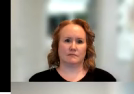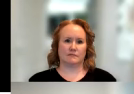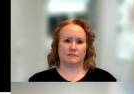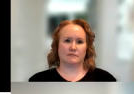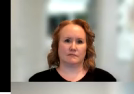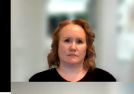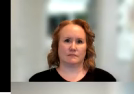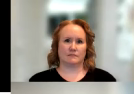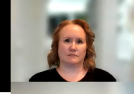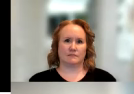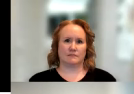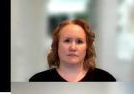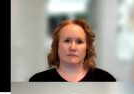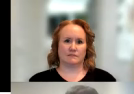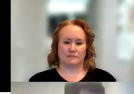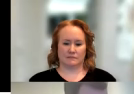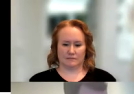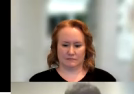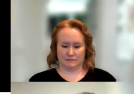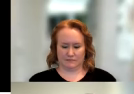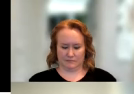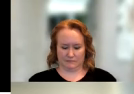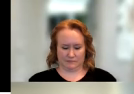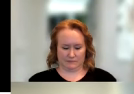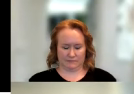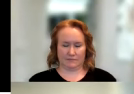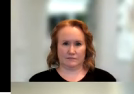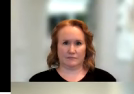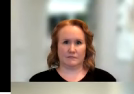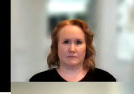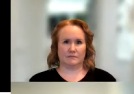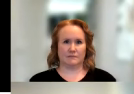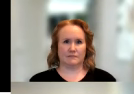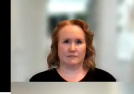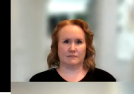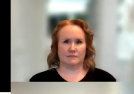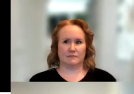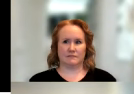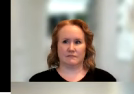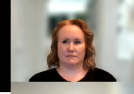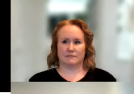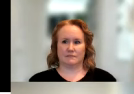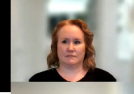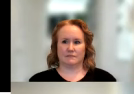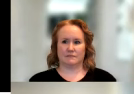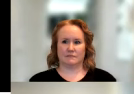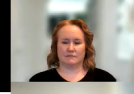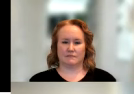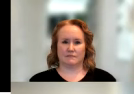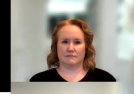Og det betyr at direktivets tekst, sånn som det står i direktivet, nærmest i sin helhet må fremgå av norsk rett på en eller annen